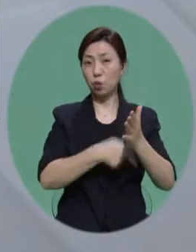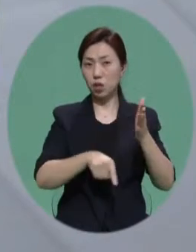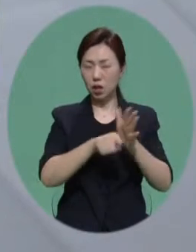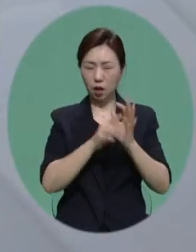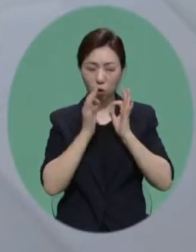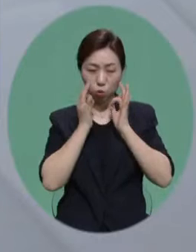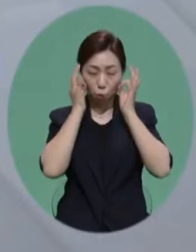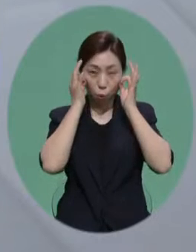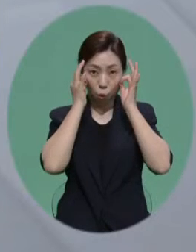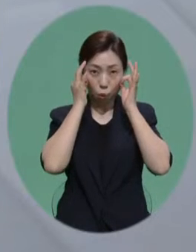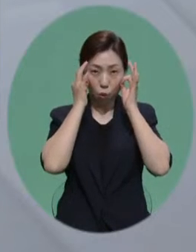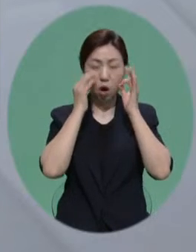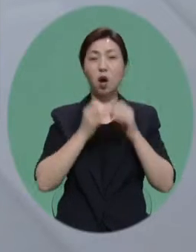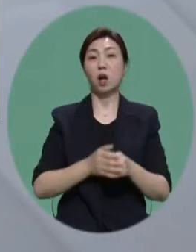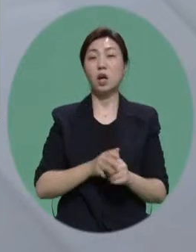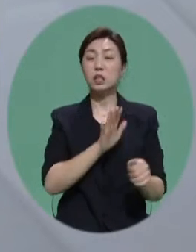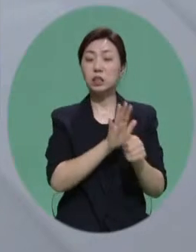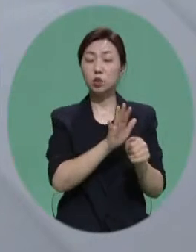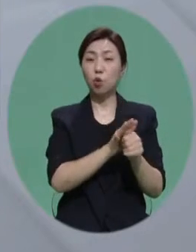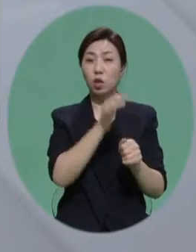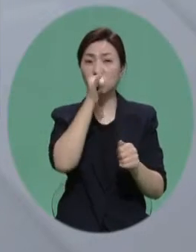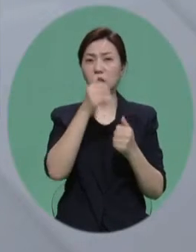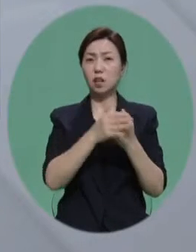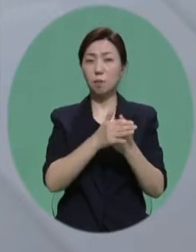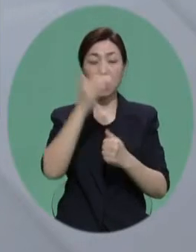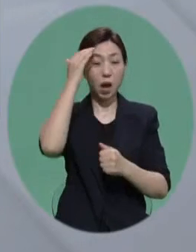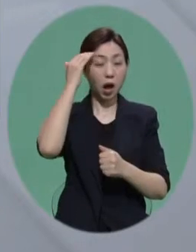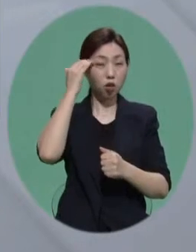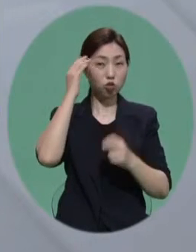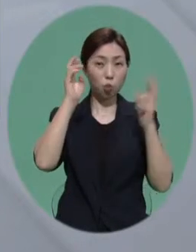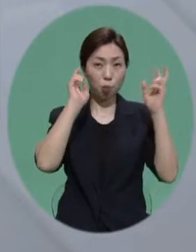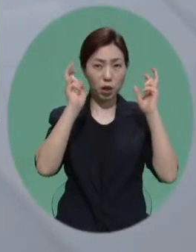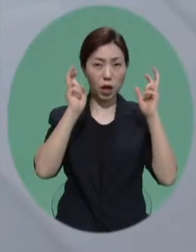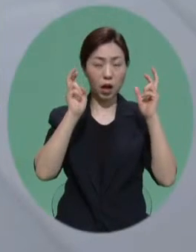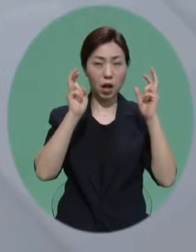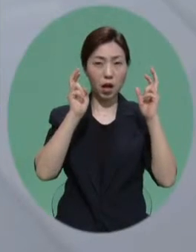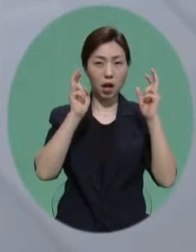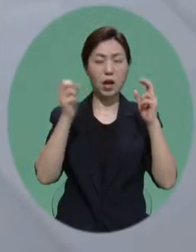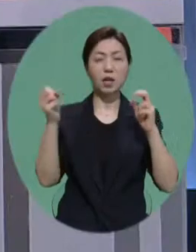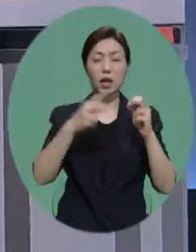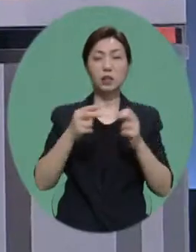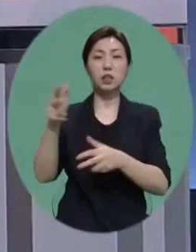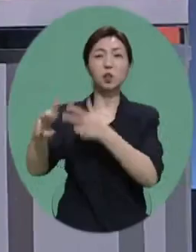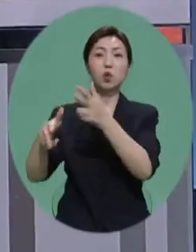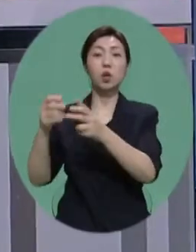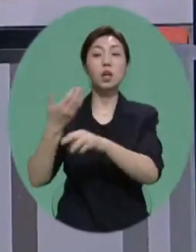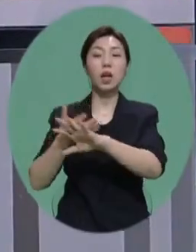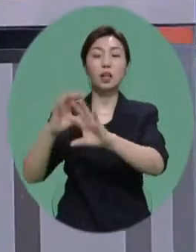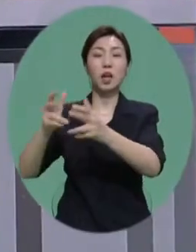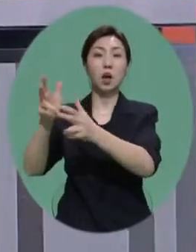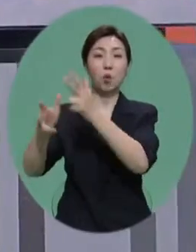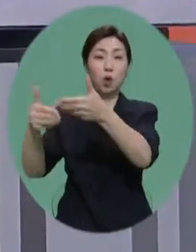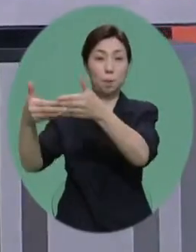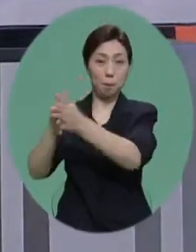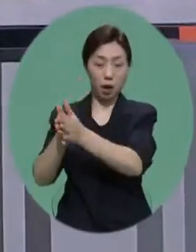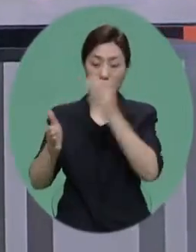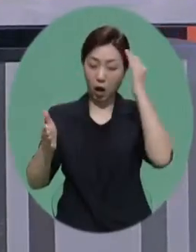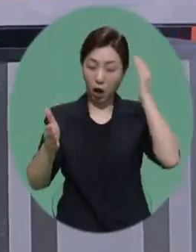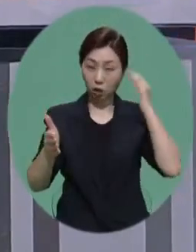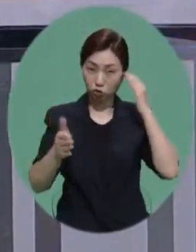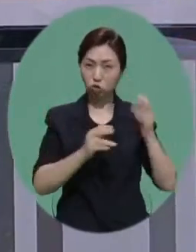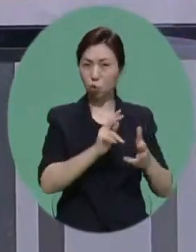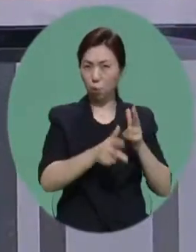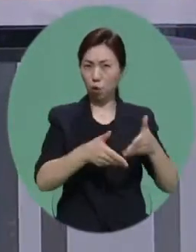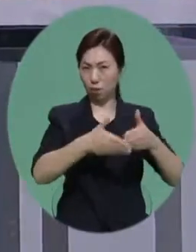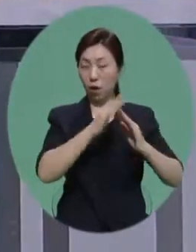대해서 u 농부 께서는 어떻게 생각하십니까 저는 뭐 그것도 일자리를 창출하는 중요한 그 동인 중의